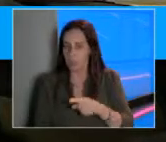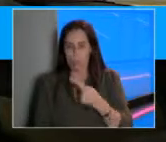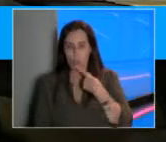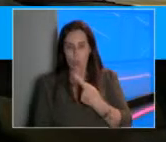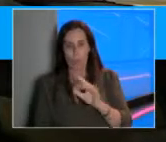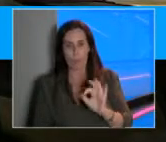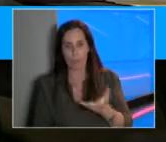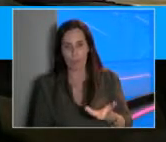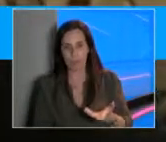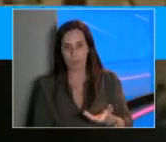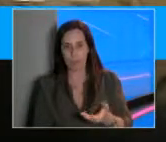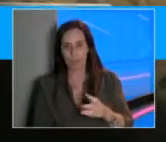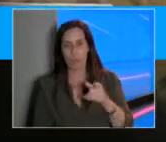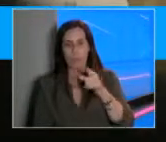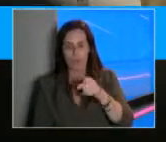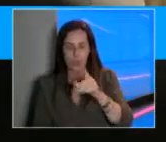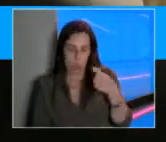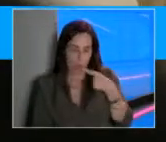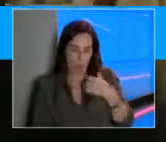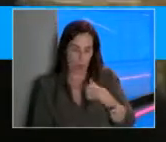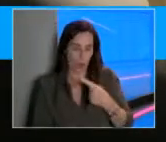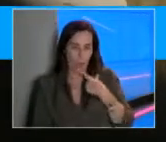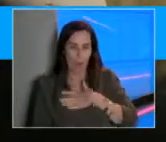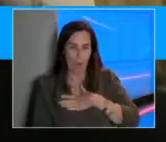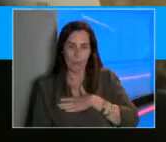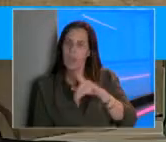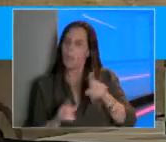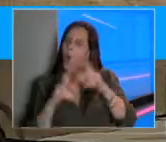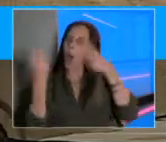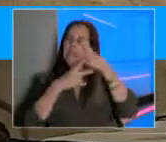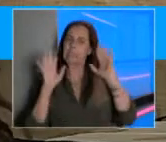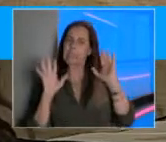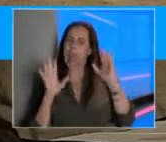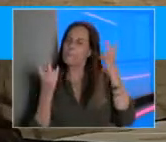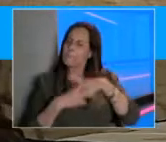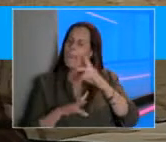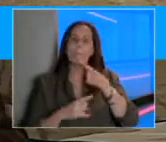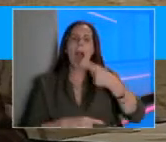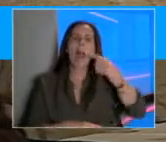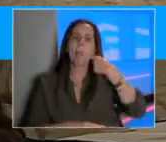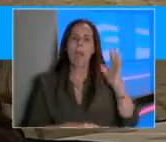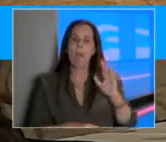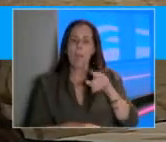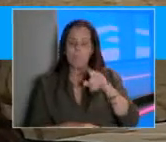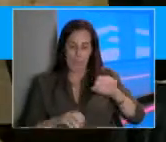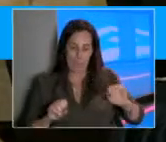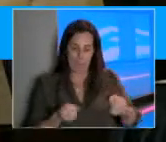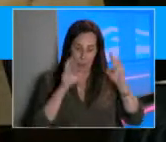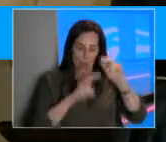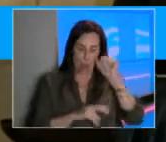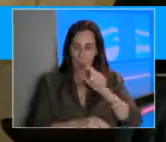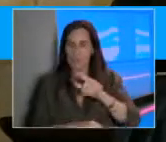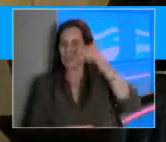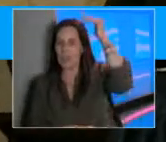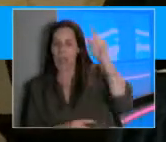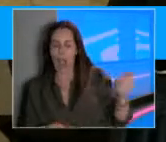כאן היא בעצם שהיה ביניהם, לטענתנו, לטענת התובעים, חוזה משפטי בעל פה, בין פעילים לבין ראש